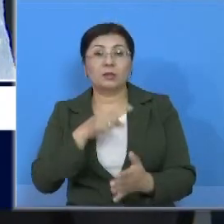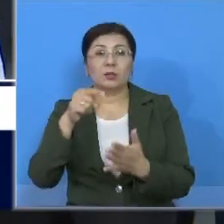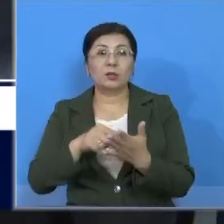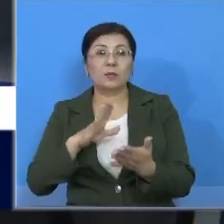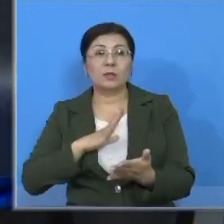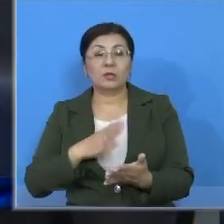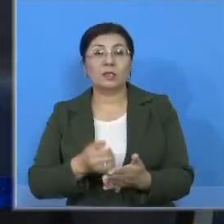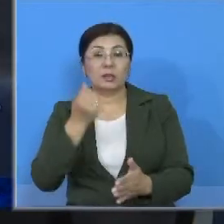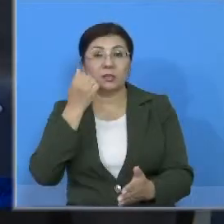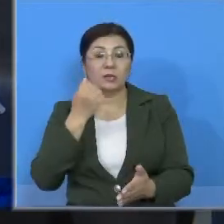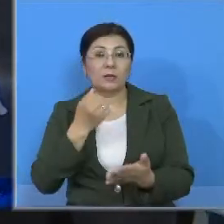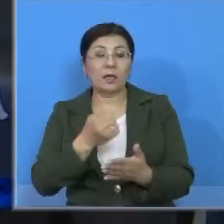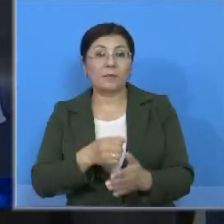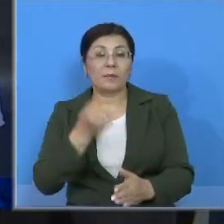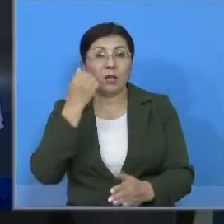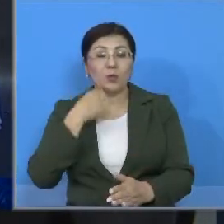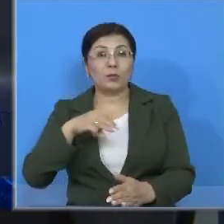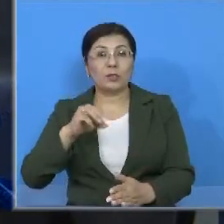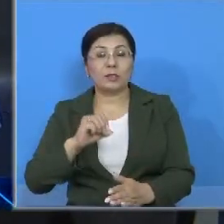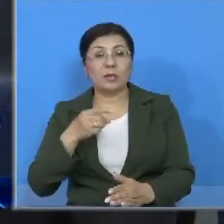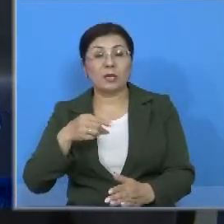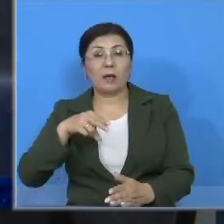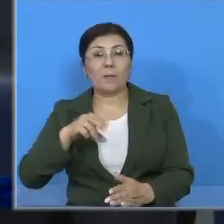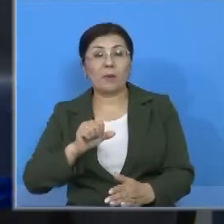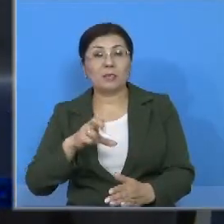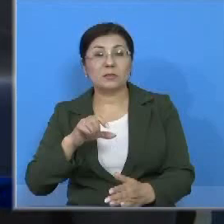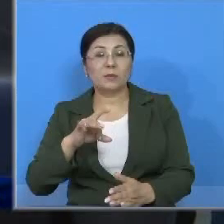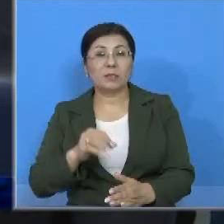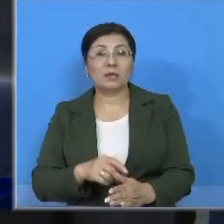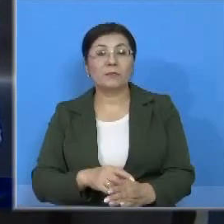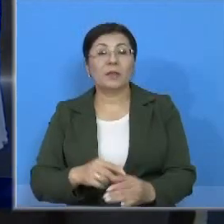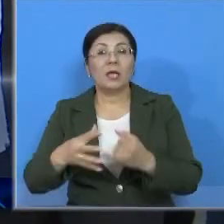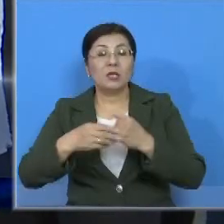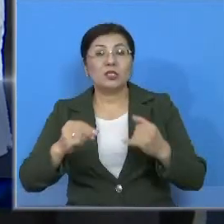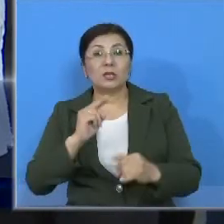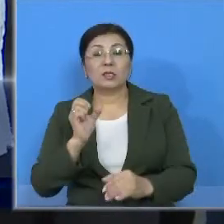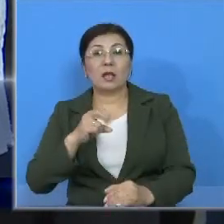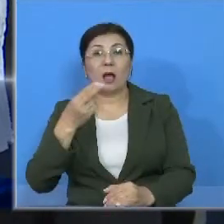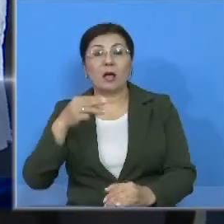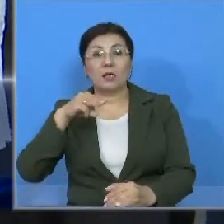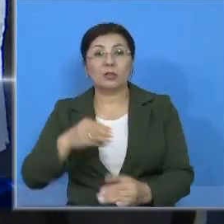паспорт көне, мен кіргізе алмай отырмын, себебі бізде земельный акт жоқ. Земельный акт аресте жатыр.